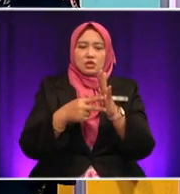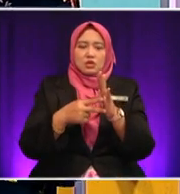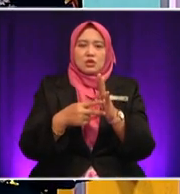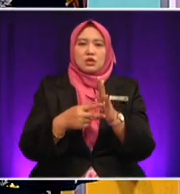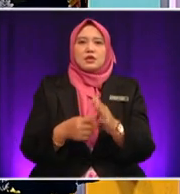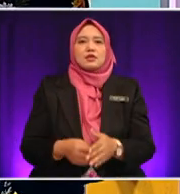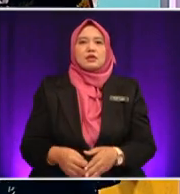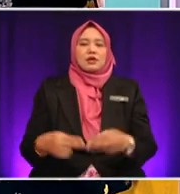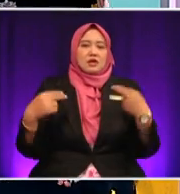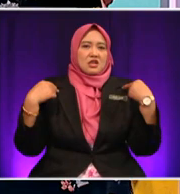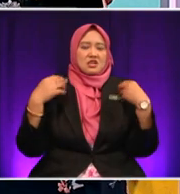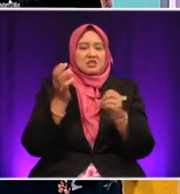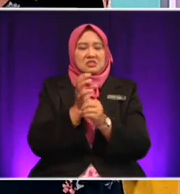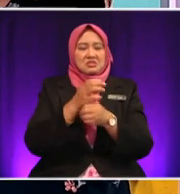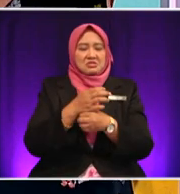jaga jadi